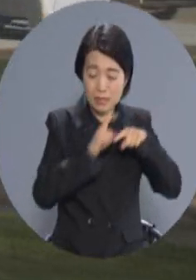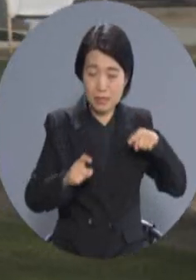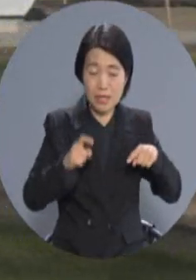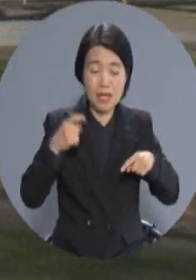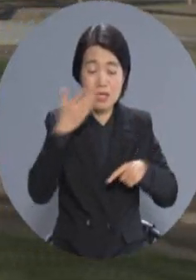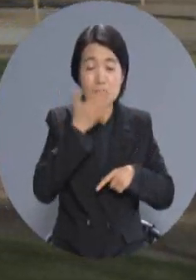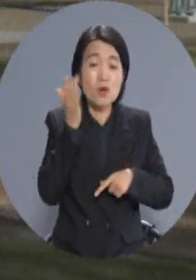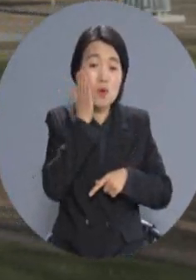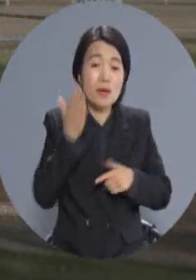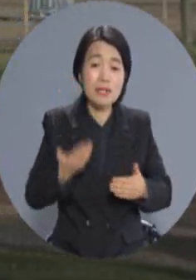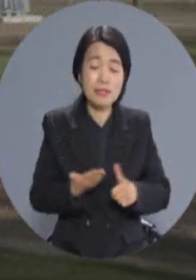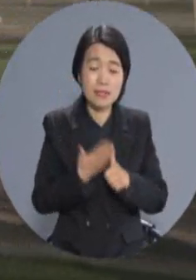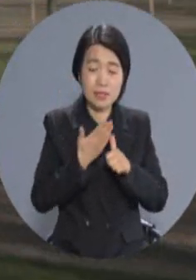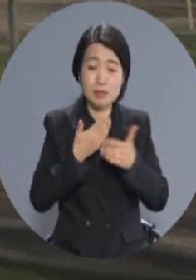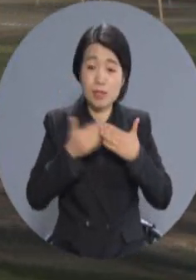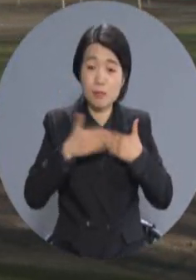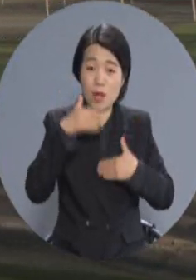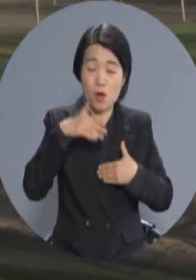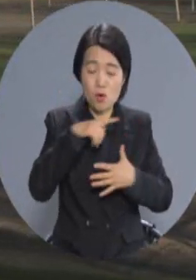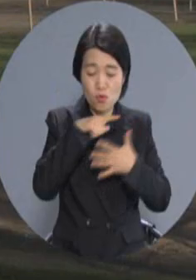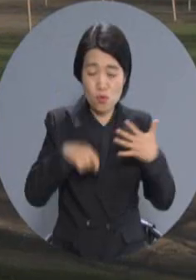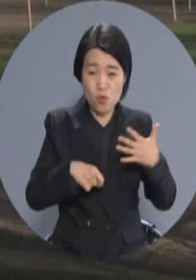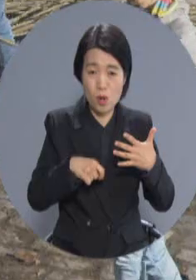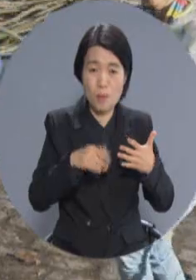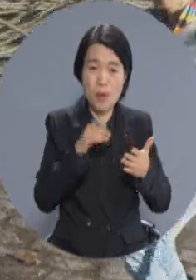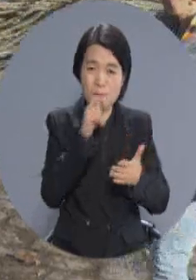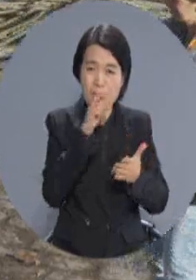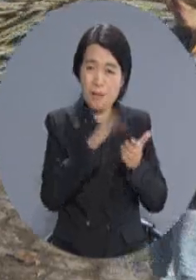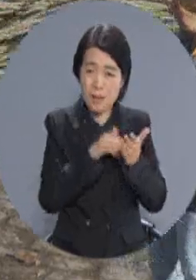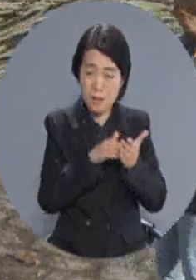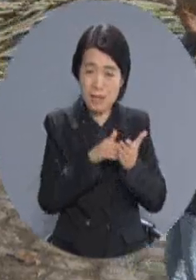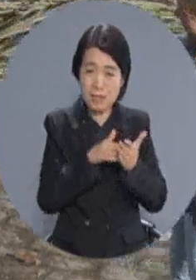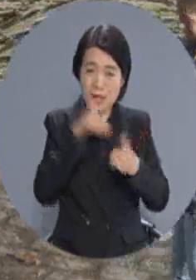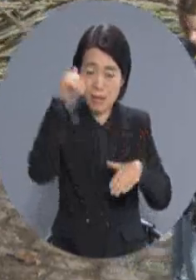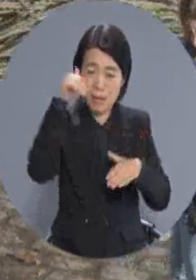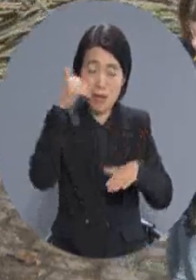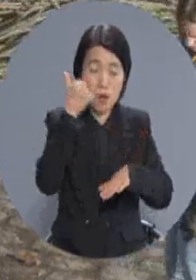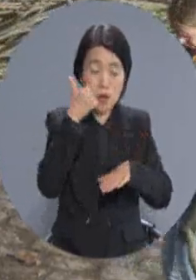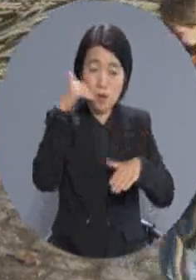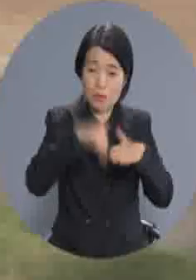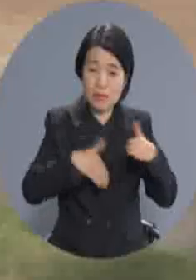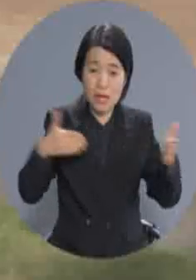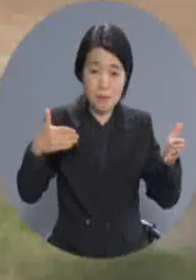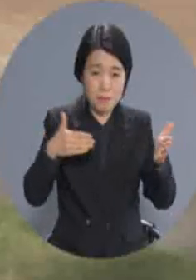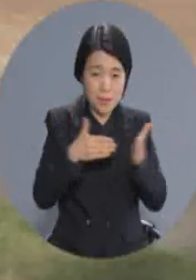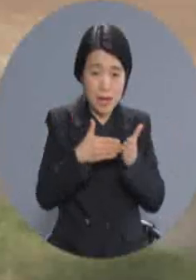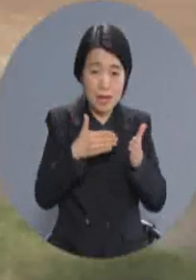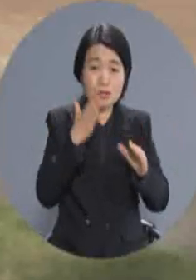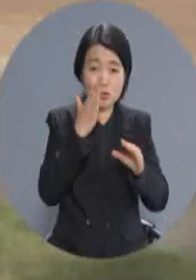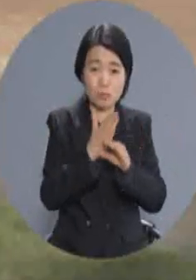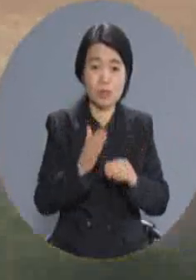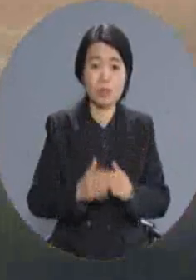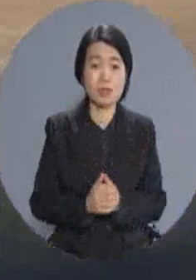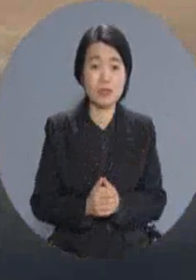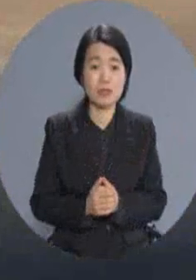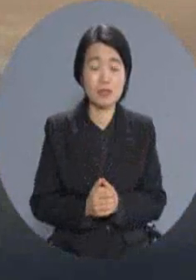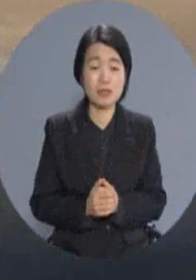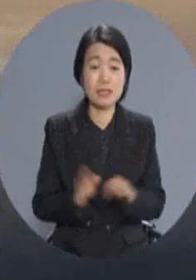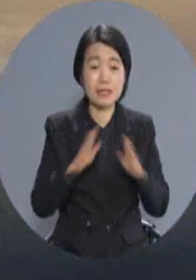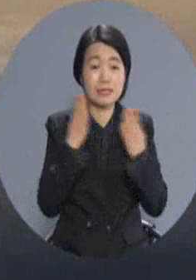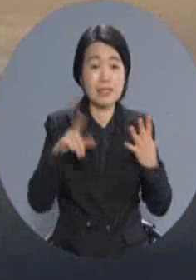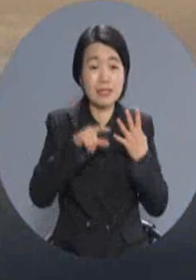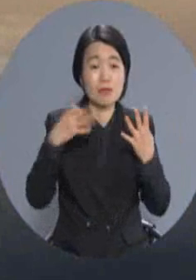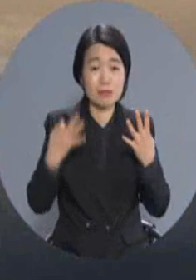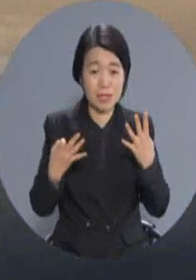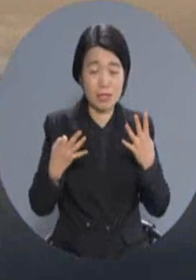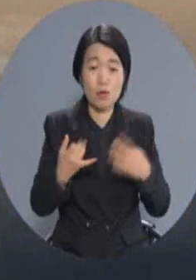등 박람회 주요 콘텐츠들이 극도의 보안 속에 마무리 공사가 진행되고 있습니다. Wir müssen es schaffen. Es